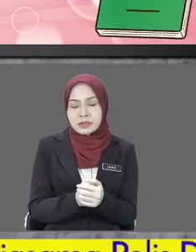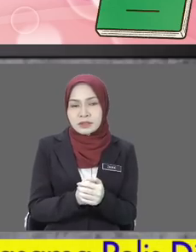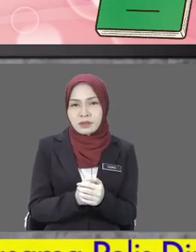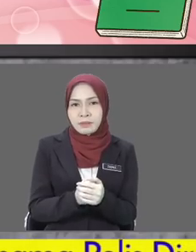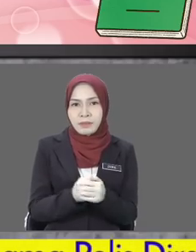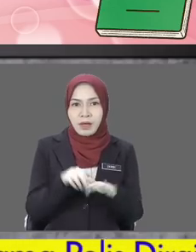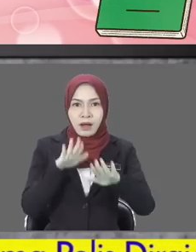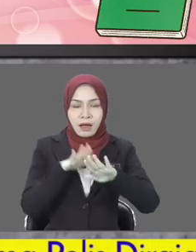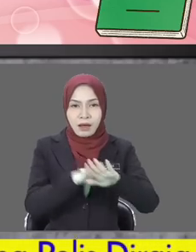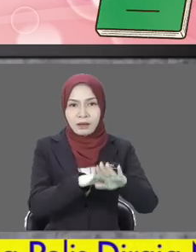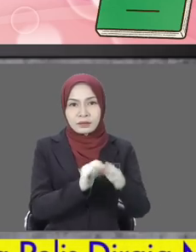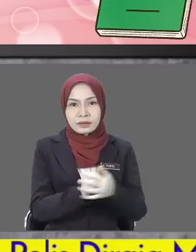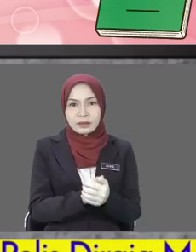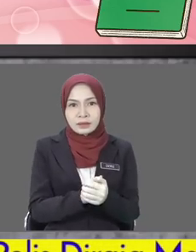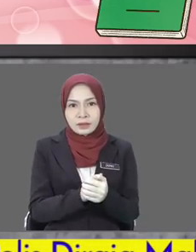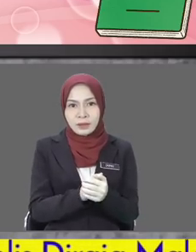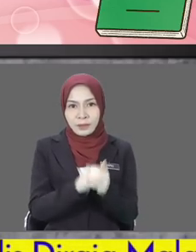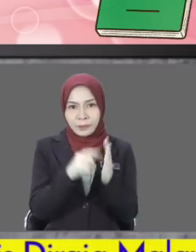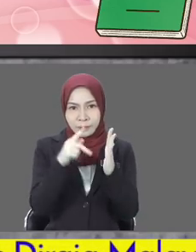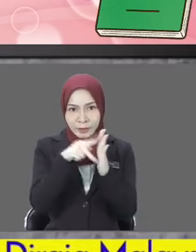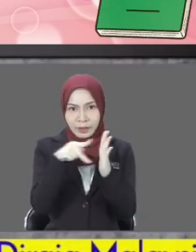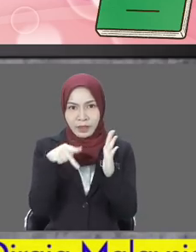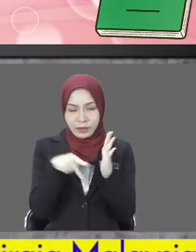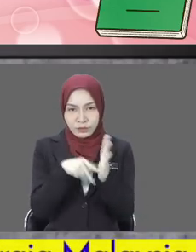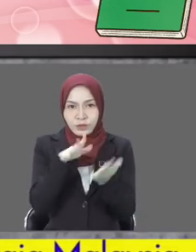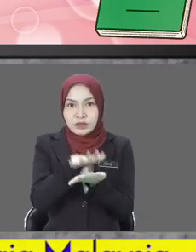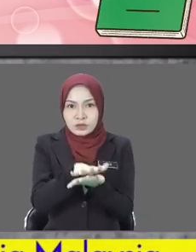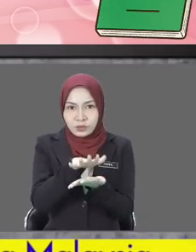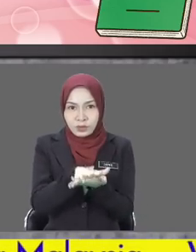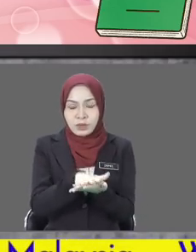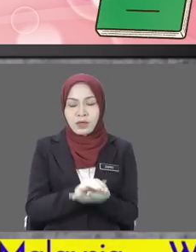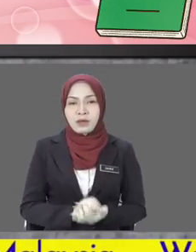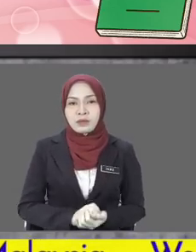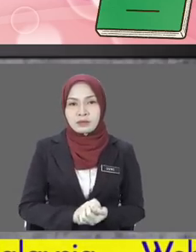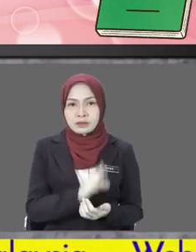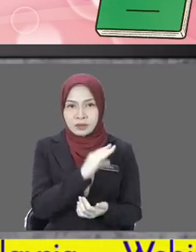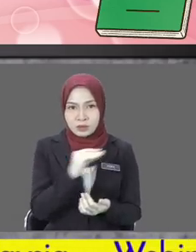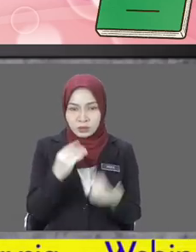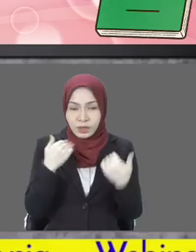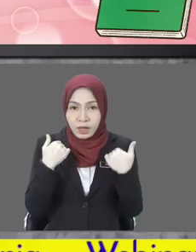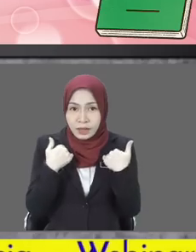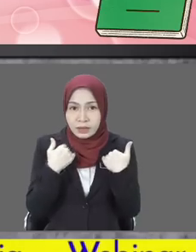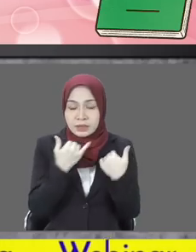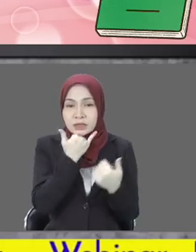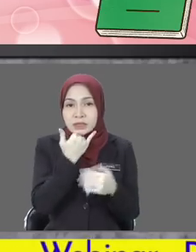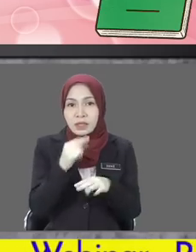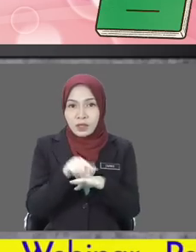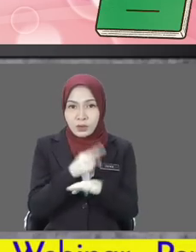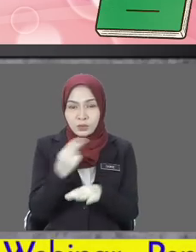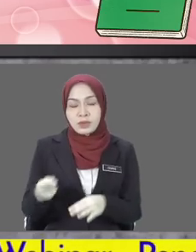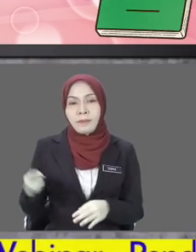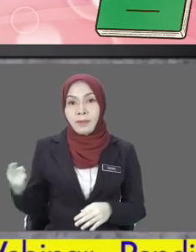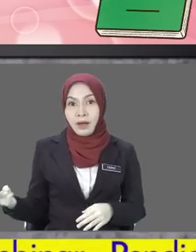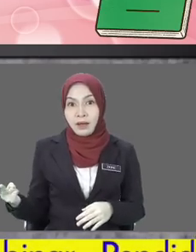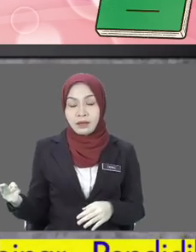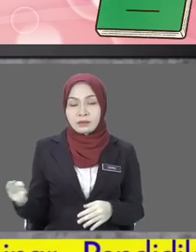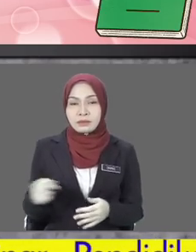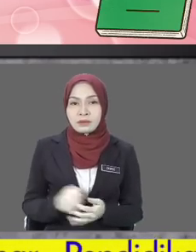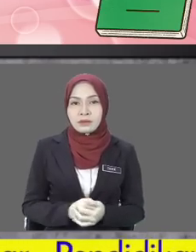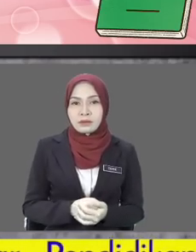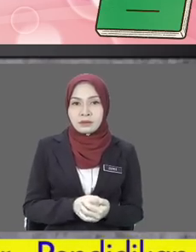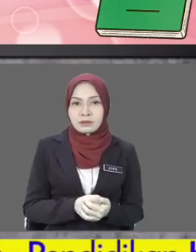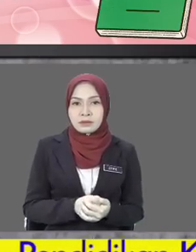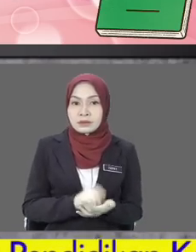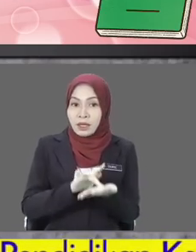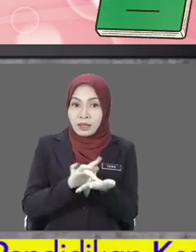sekolah dan undang-undang negara terdapat juga mangsa yang terlibat dengan penyalahgunaan bahan malah ada yang